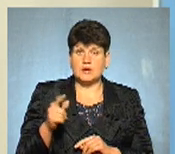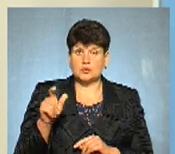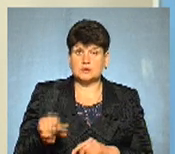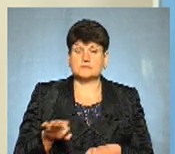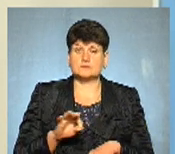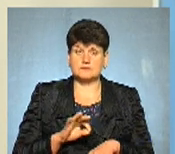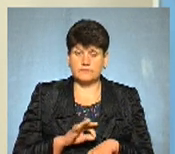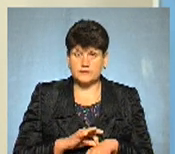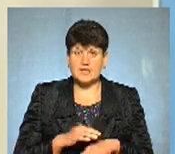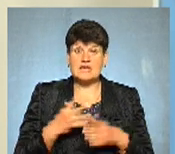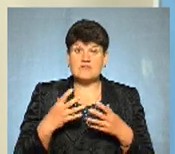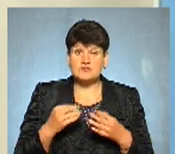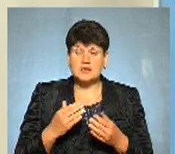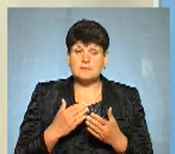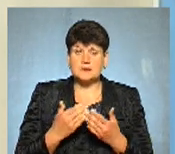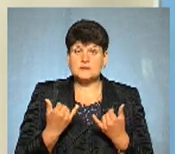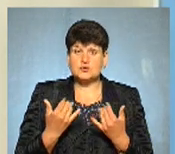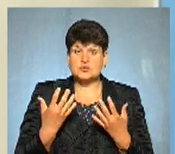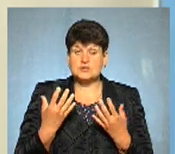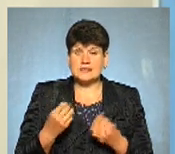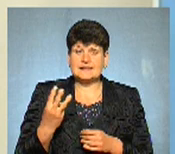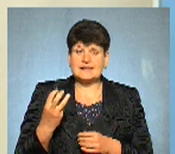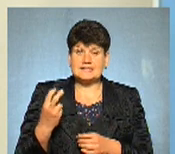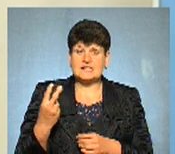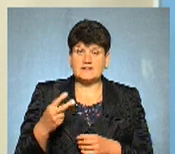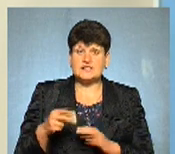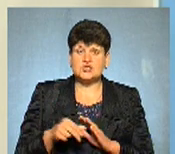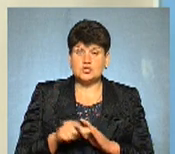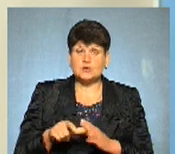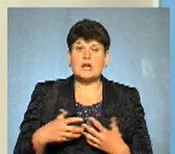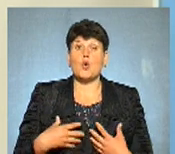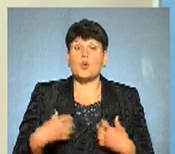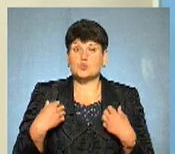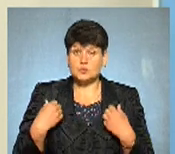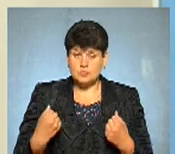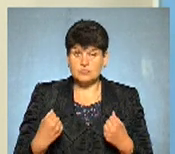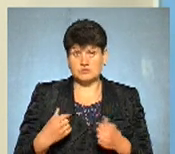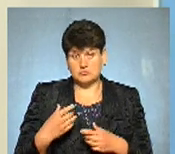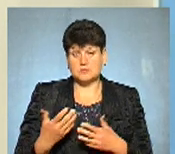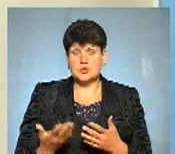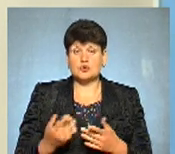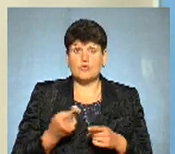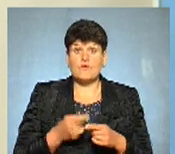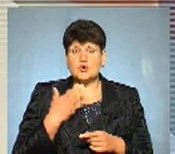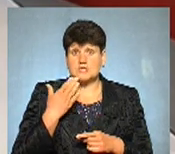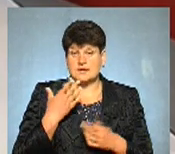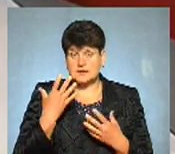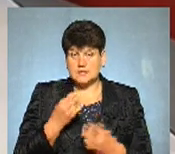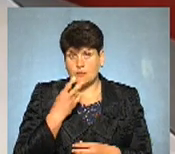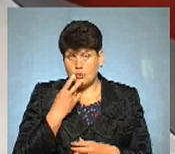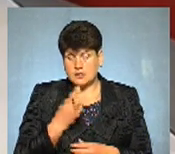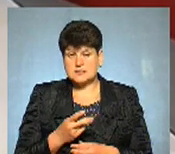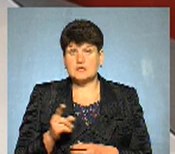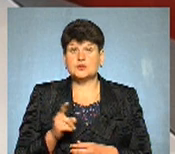інфікована, і вже має на сьогоднішній день 326, які одужали. Так? Процес одужання пішов. І останні дні показали практика,